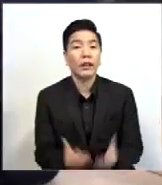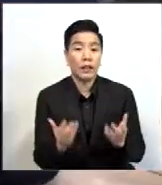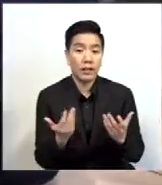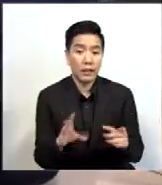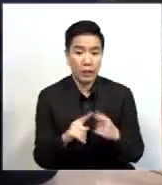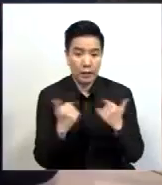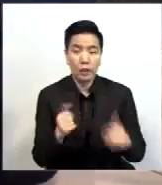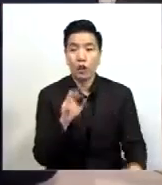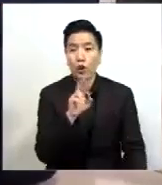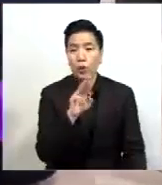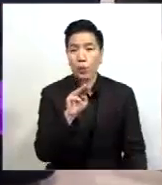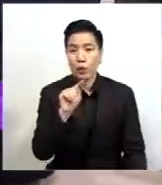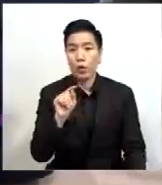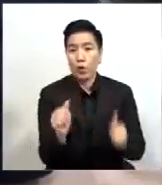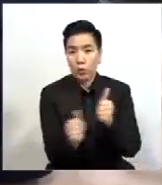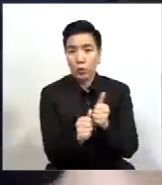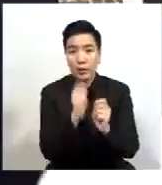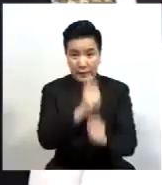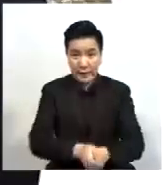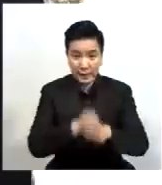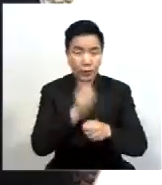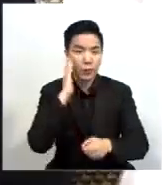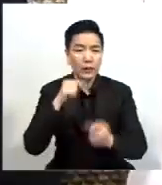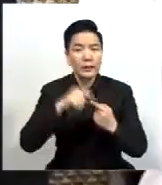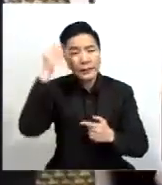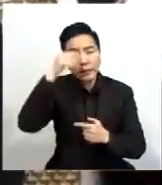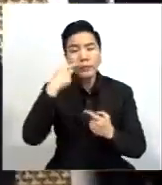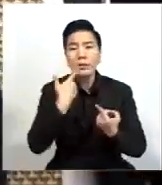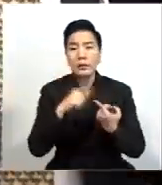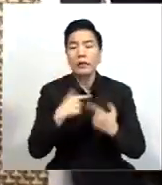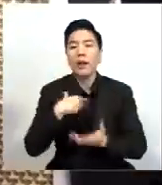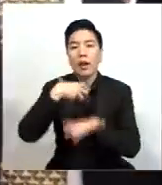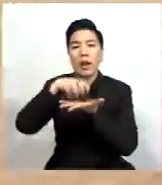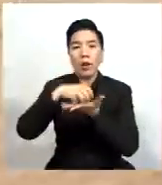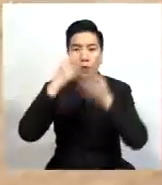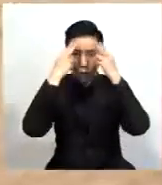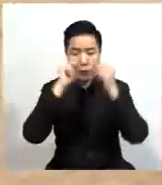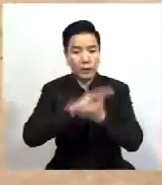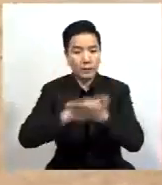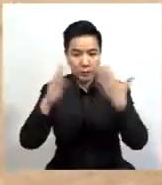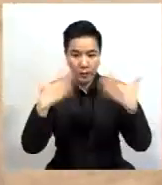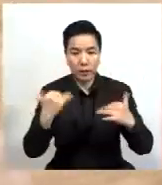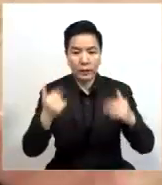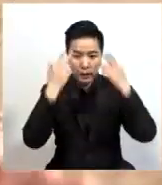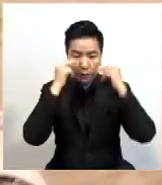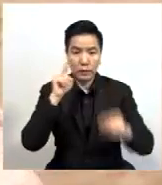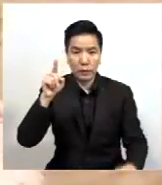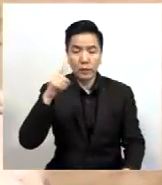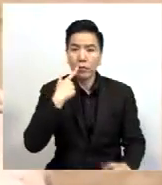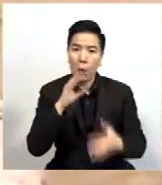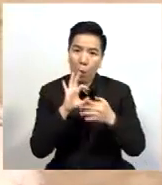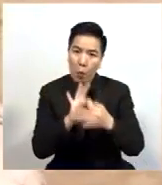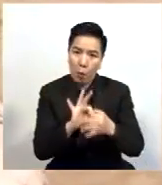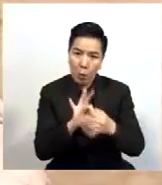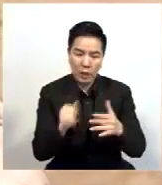นอกจากนี้นะคะทางรัฐมนตรีช่วยว่าการกระทรวงเกษตรและสหกรณ์ก็บอกว่าได้รายงานให้นายกรัฐมนตรีทราบแล้วซึ่งนายกรัฐมนตรีก็แส